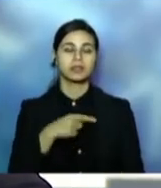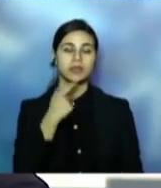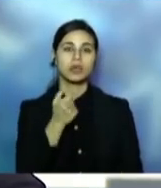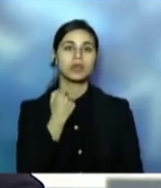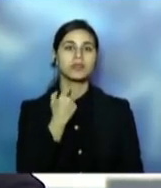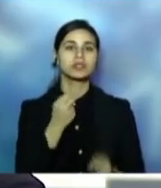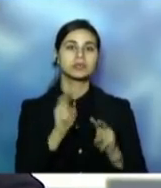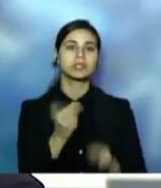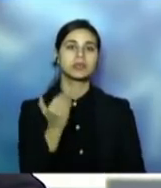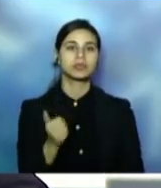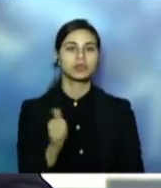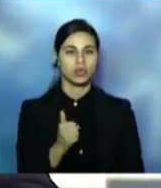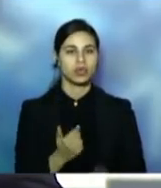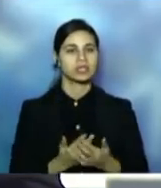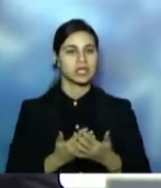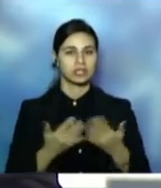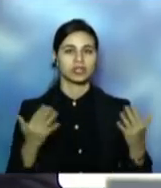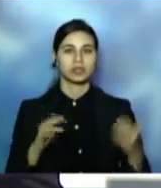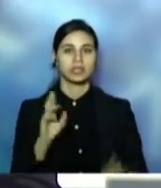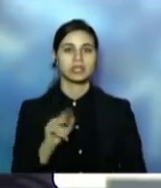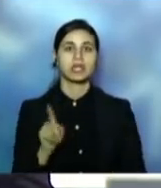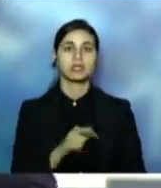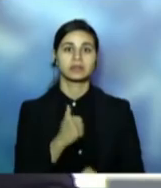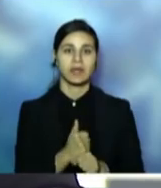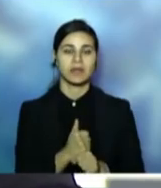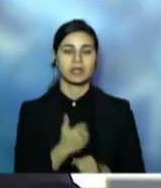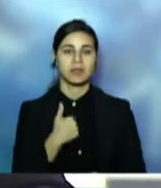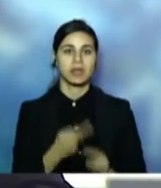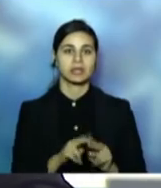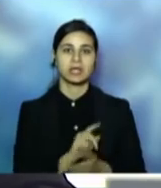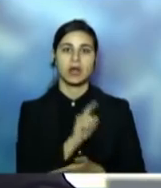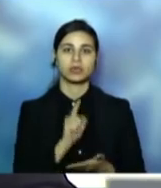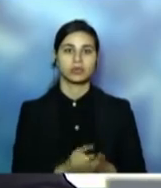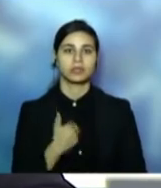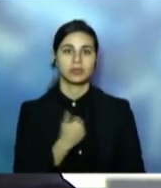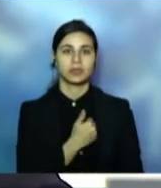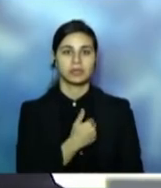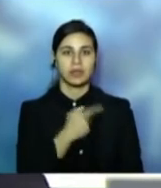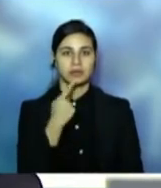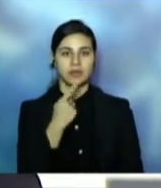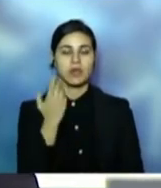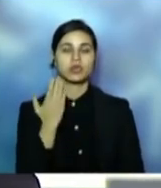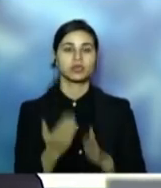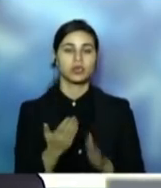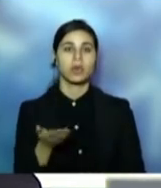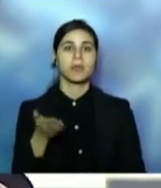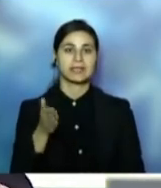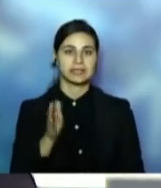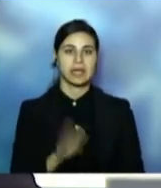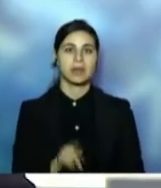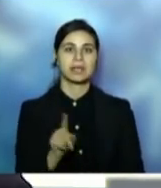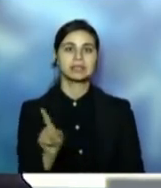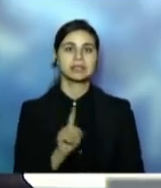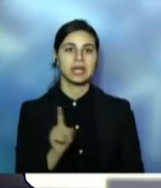ღვინო შეიძლება მიიღოს და ასე შემდეგ და რაც მთავარია, მე ეს აუცილებლად მინდა ვთქვა, თუ მაინც და მაინც